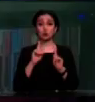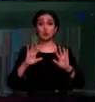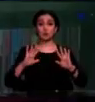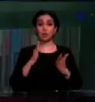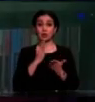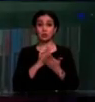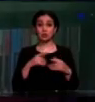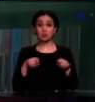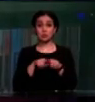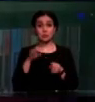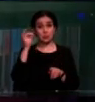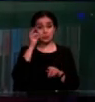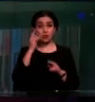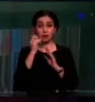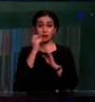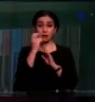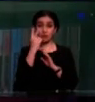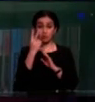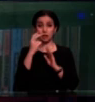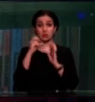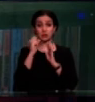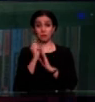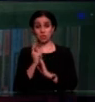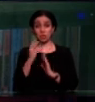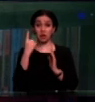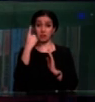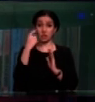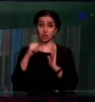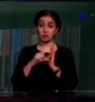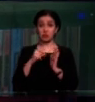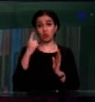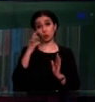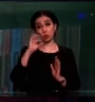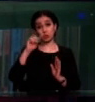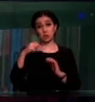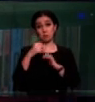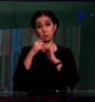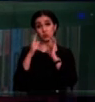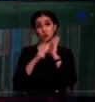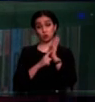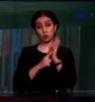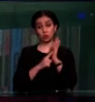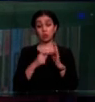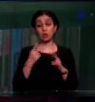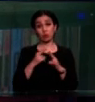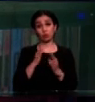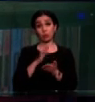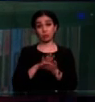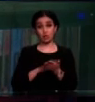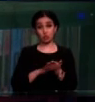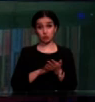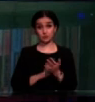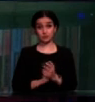события 2 к 12, или 1 шестая, или примерно 0,17. Идем дальше.